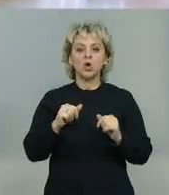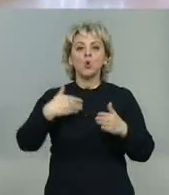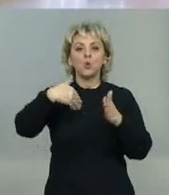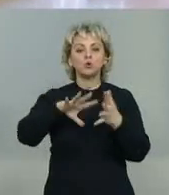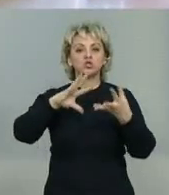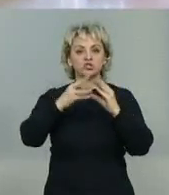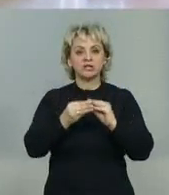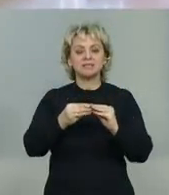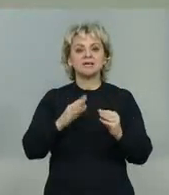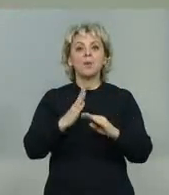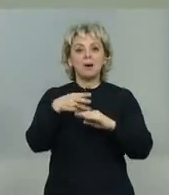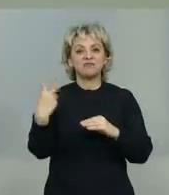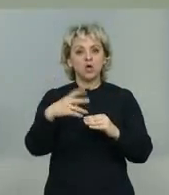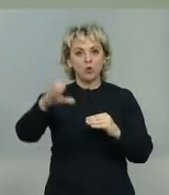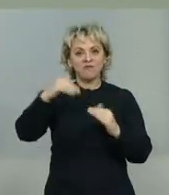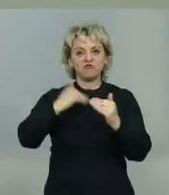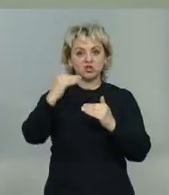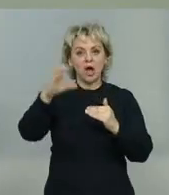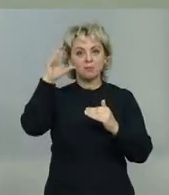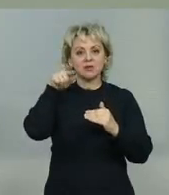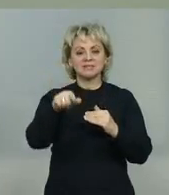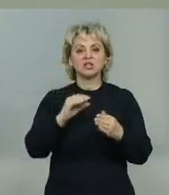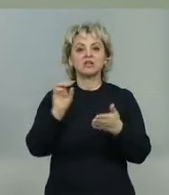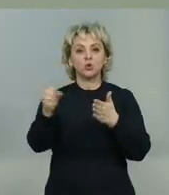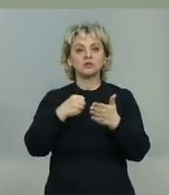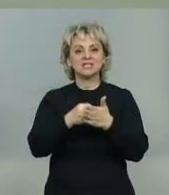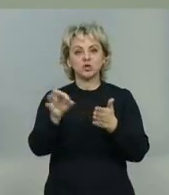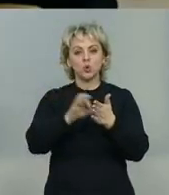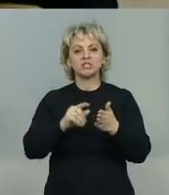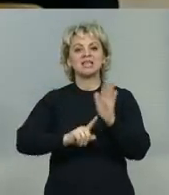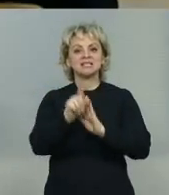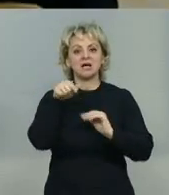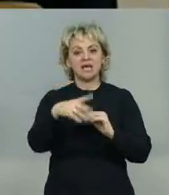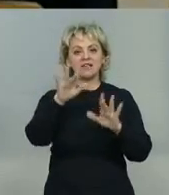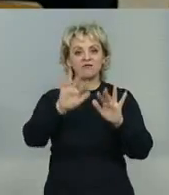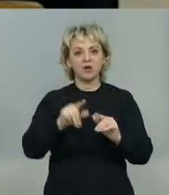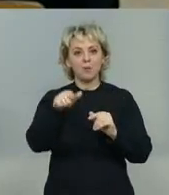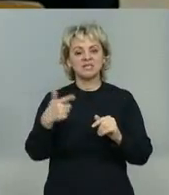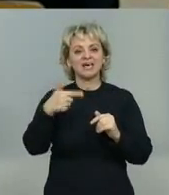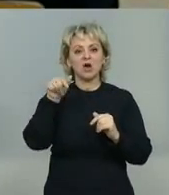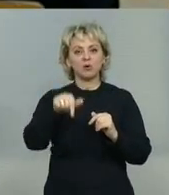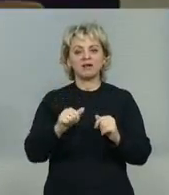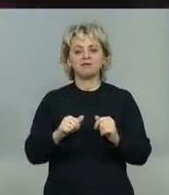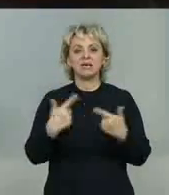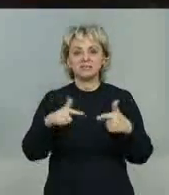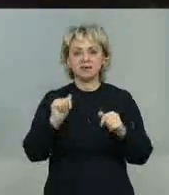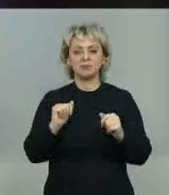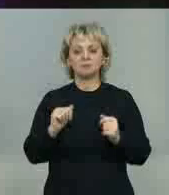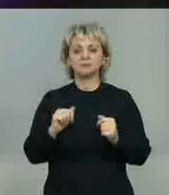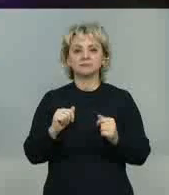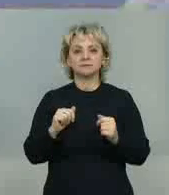Улучшить результат или пойти на второе высшее. Досрочная сдача ЕГЭ стартовала информатикой и географией.